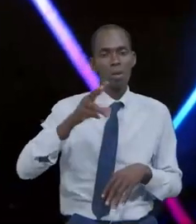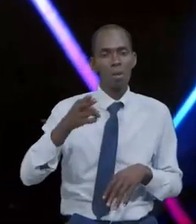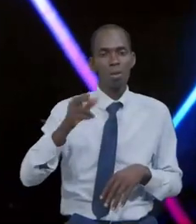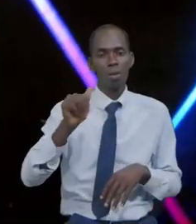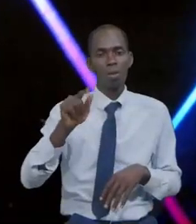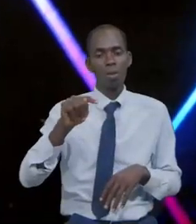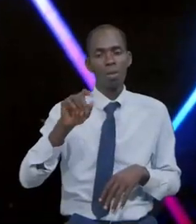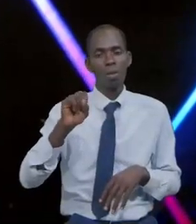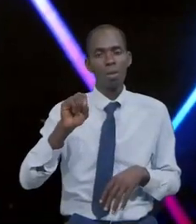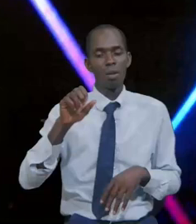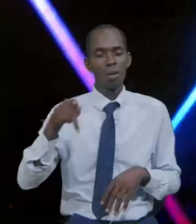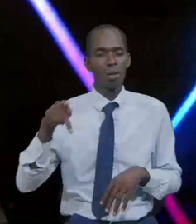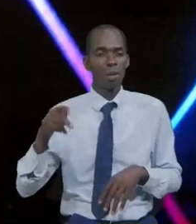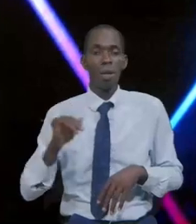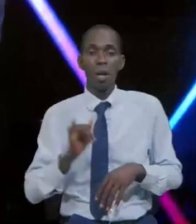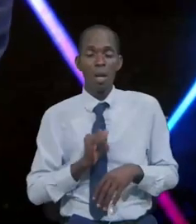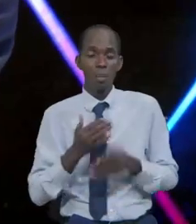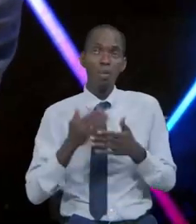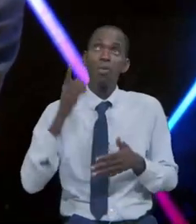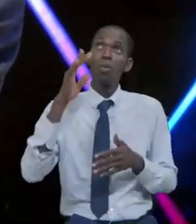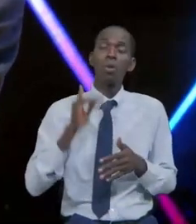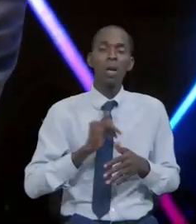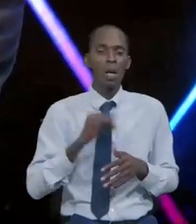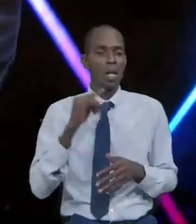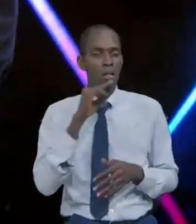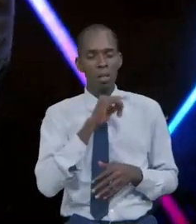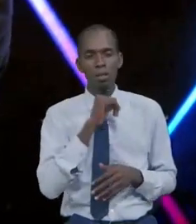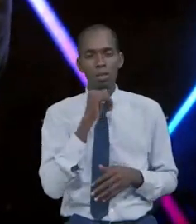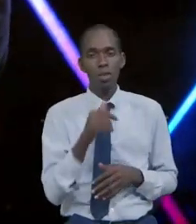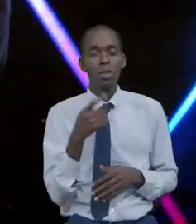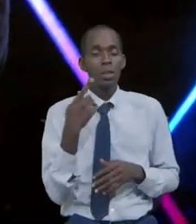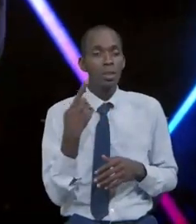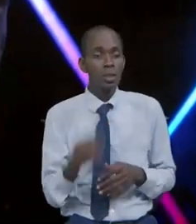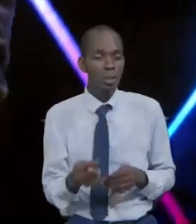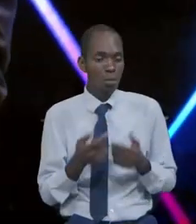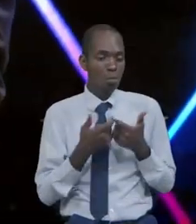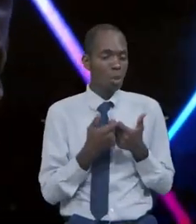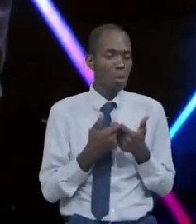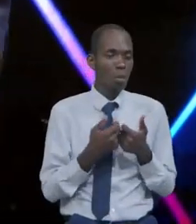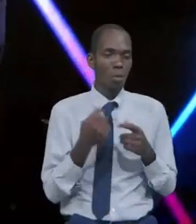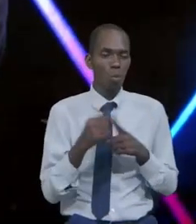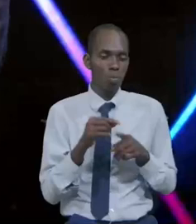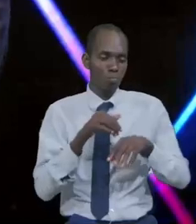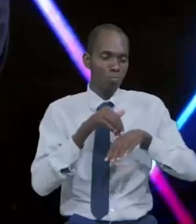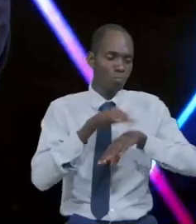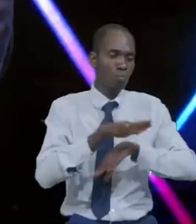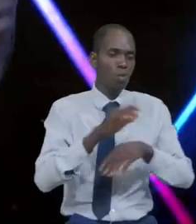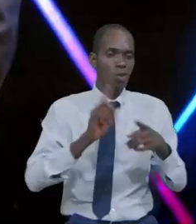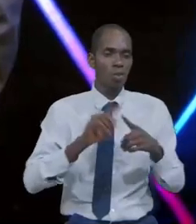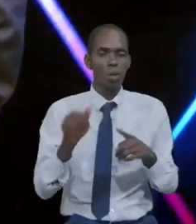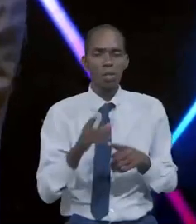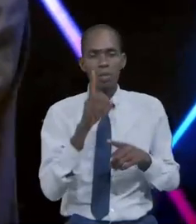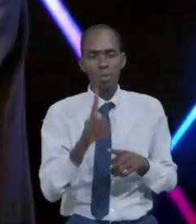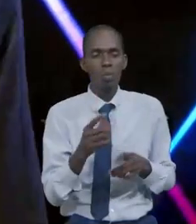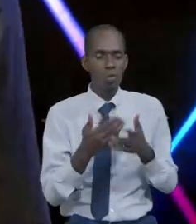les discussions que j'ai mises sur WhatsApp, je ne mens pas. Le message que j'envoie à quelqu'un devant Dieu, je